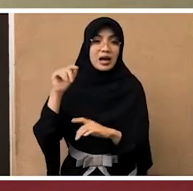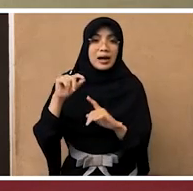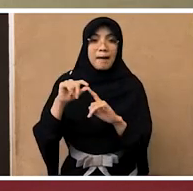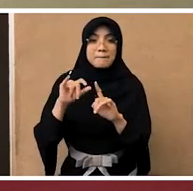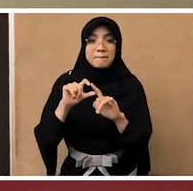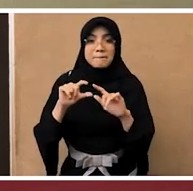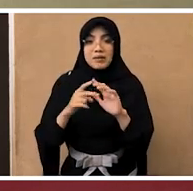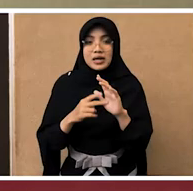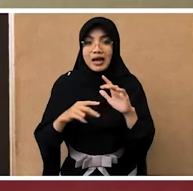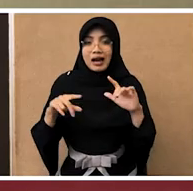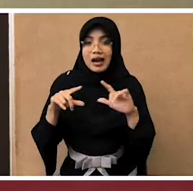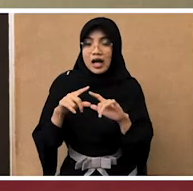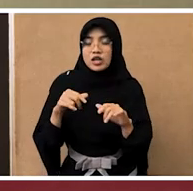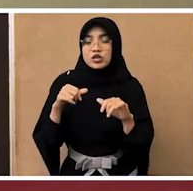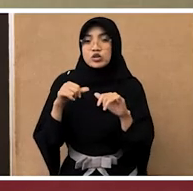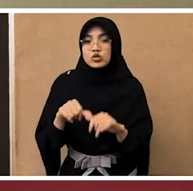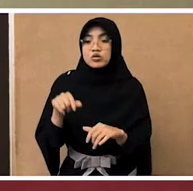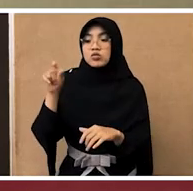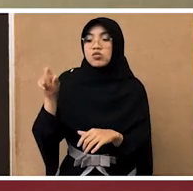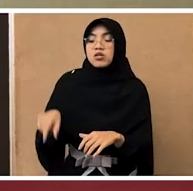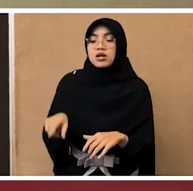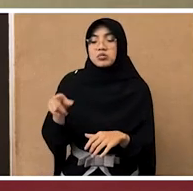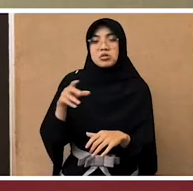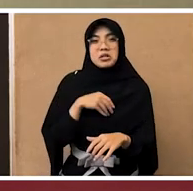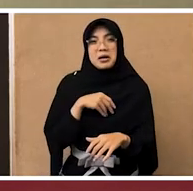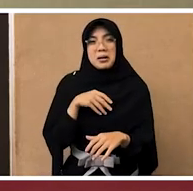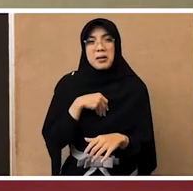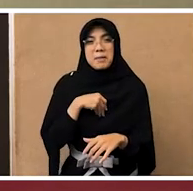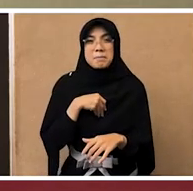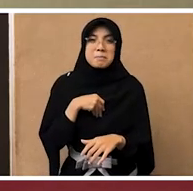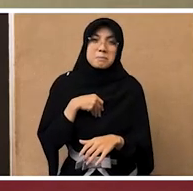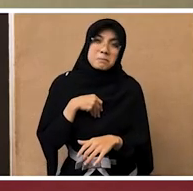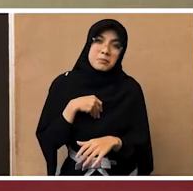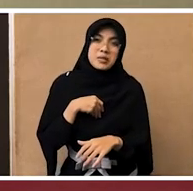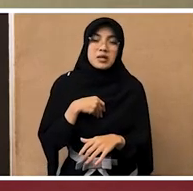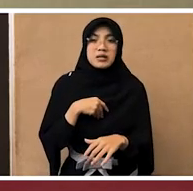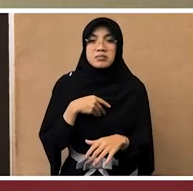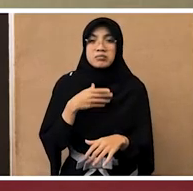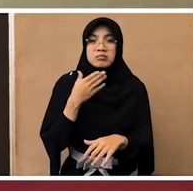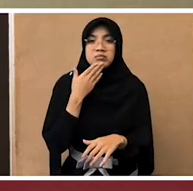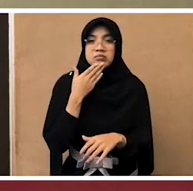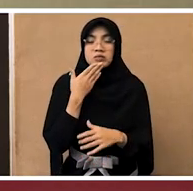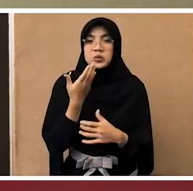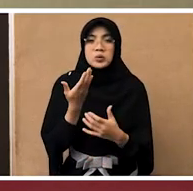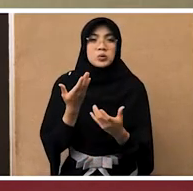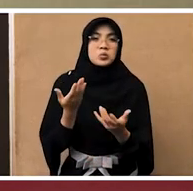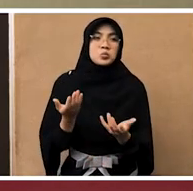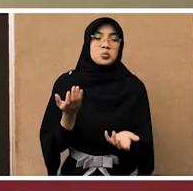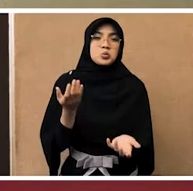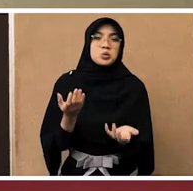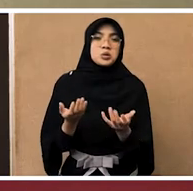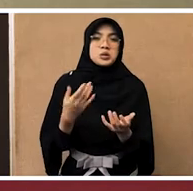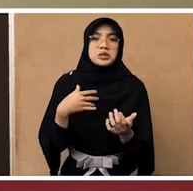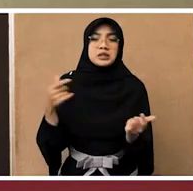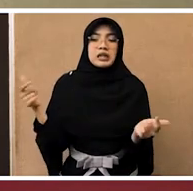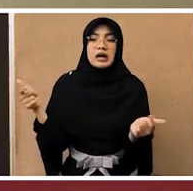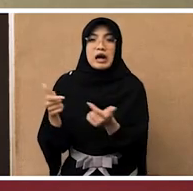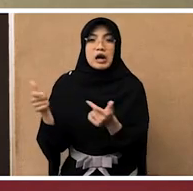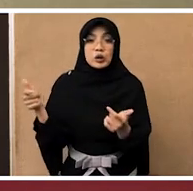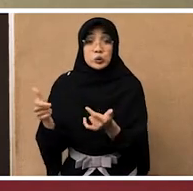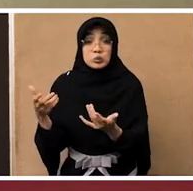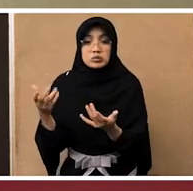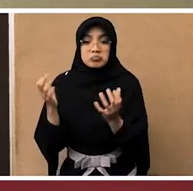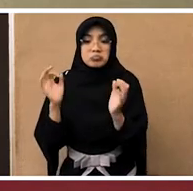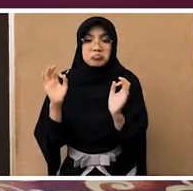dan dia Misalkan dianggap sedang misalkan sedang apa sedang terganggu misalkan